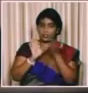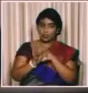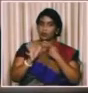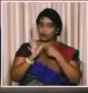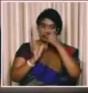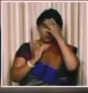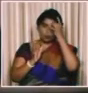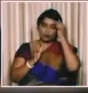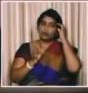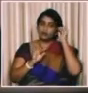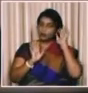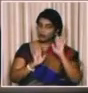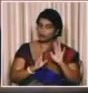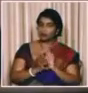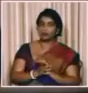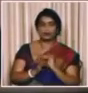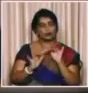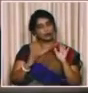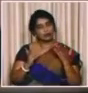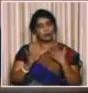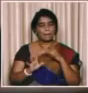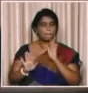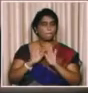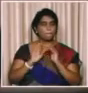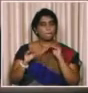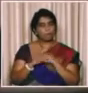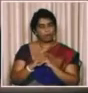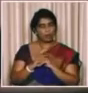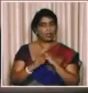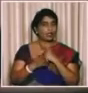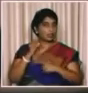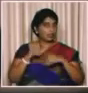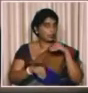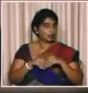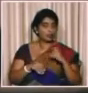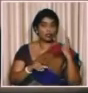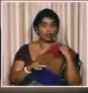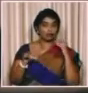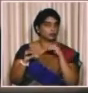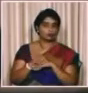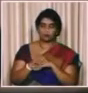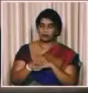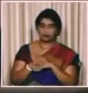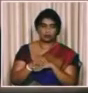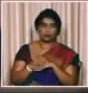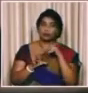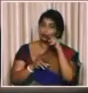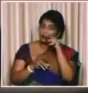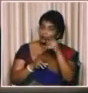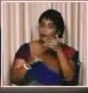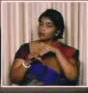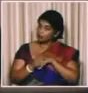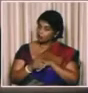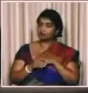dunna habai kawuru mona palane hitiyat දේශපාලනයේ හමුදාව ඇතුළට ගේන එකට ඔබතුමා මෙතනට